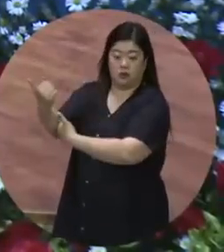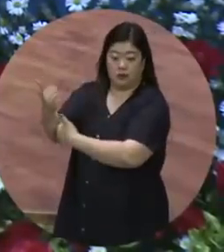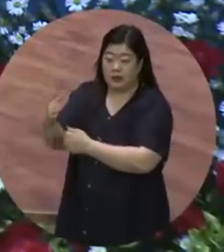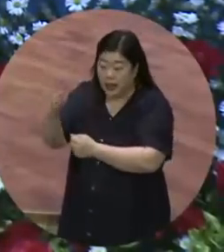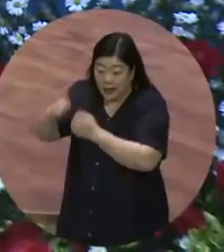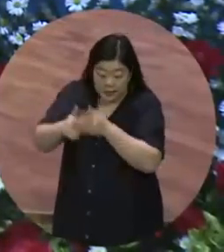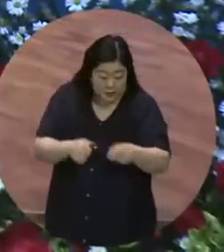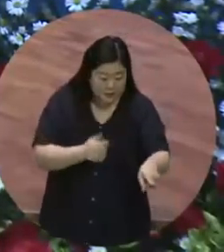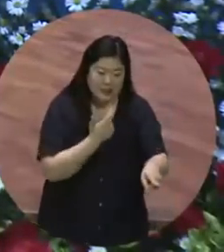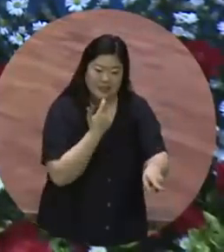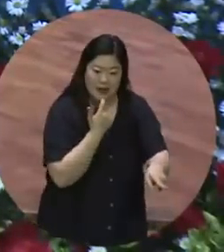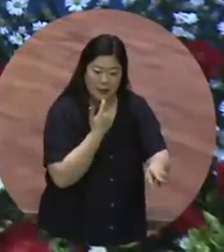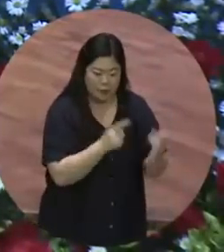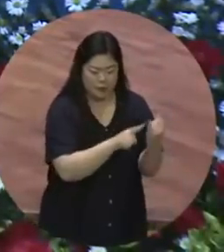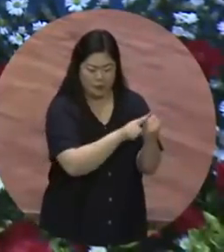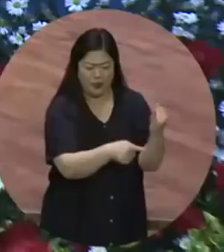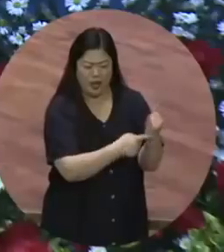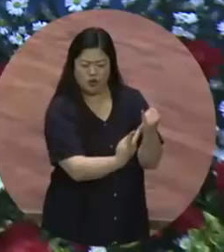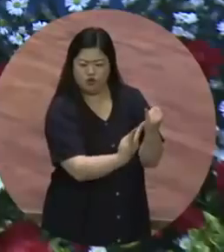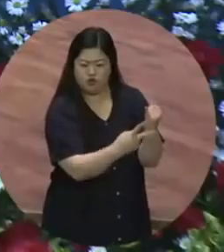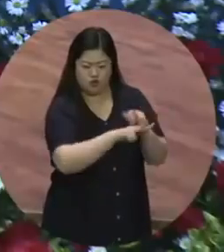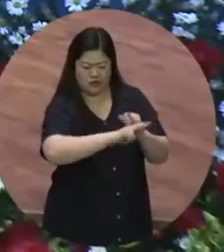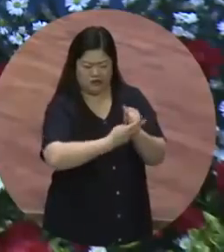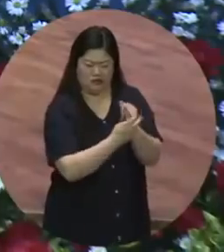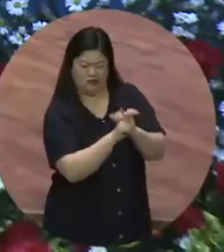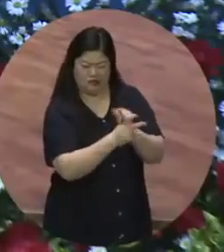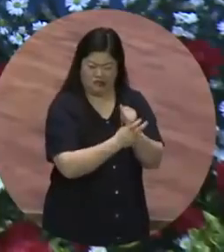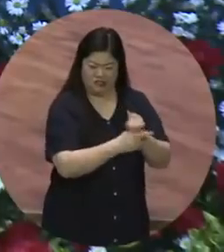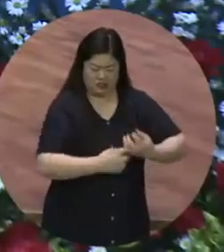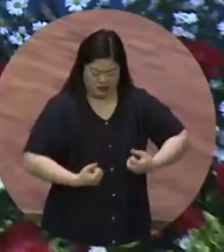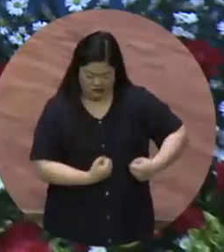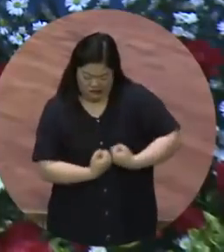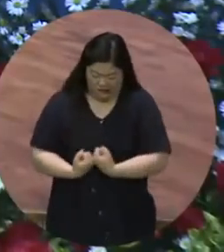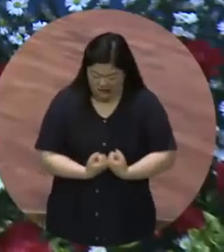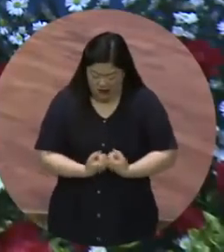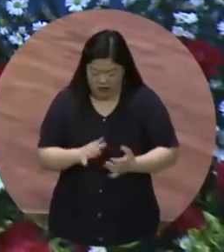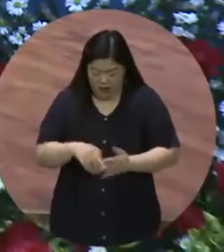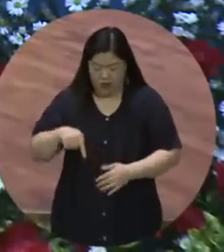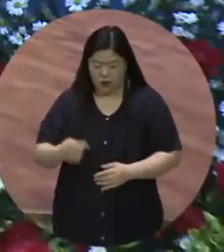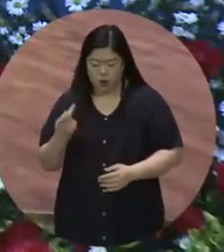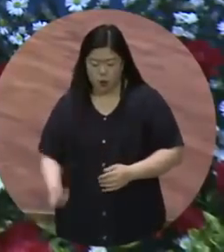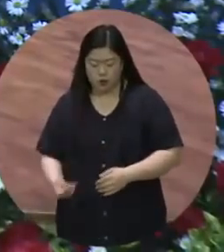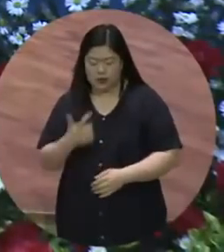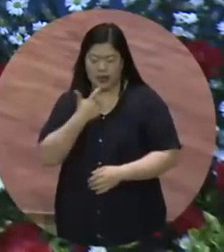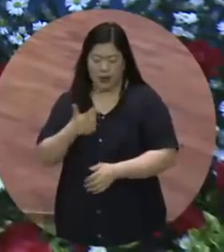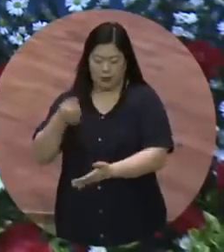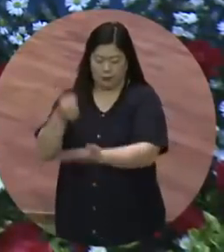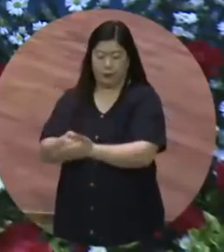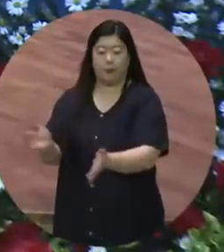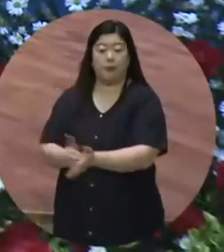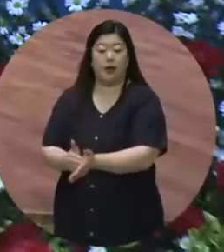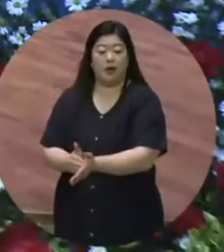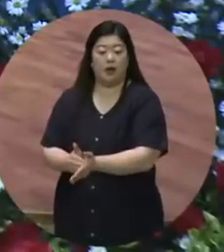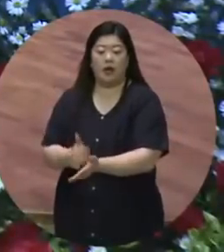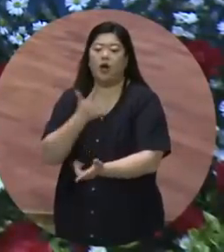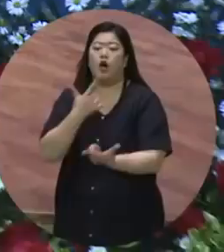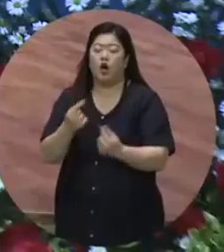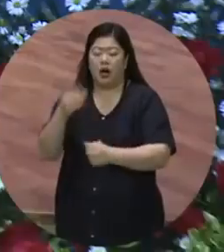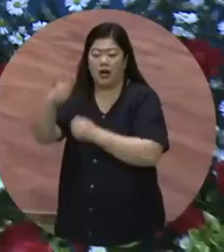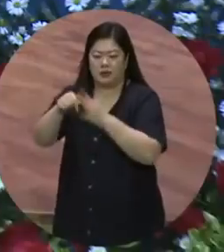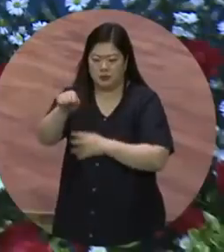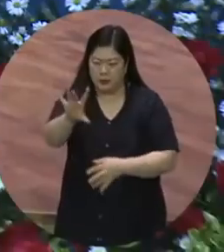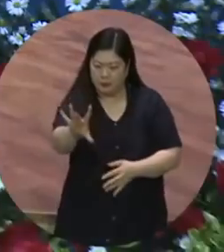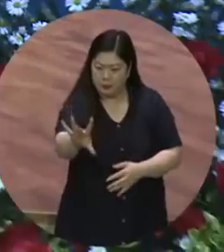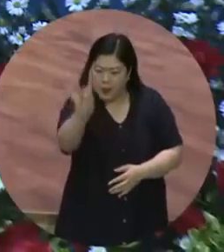것처럼 이 에서가 아니고 이 야곱이다 찍은 것처럼 언약 계승자로 여러분